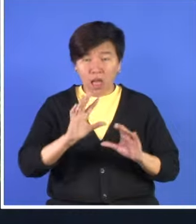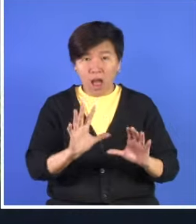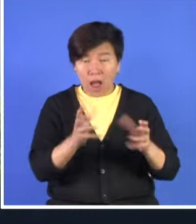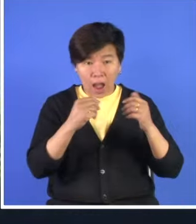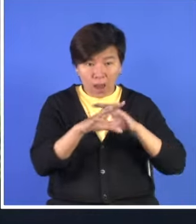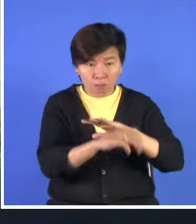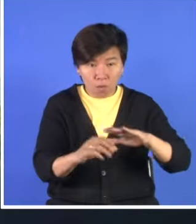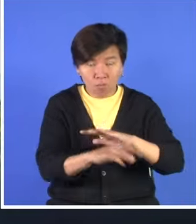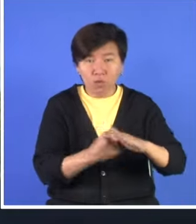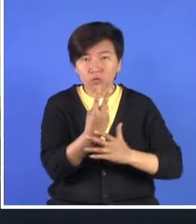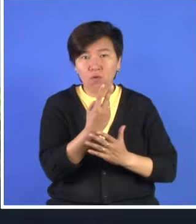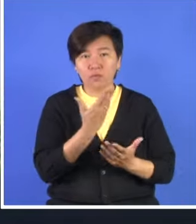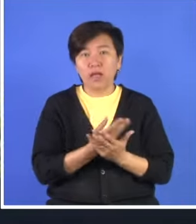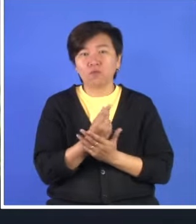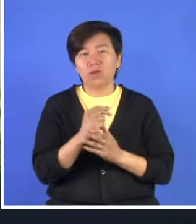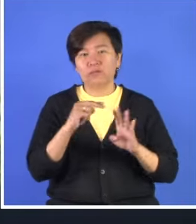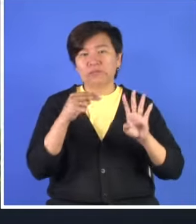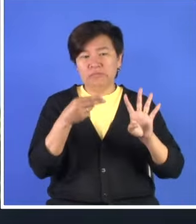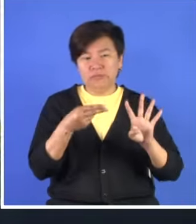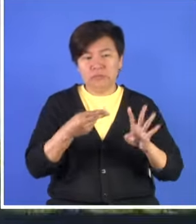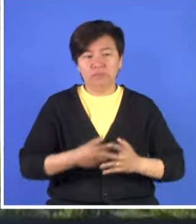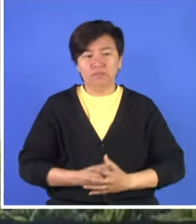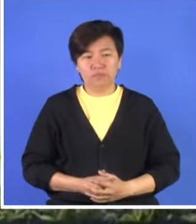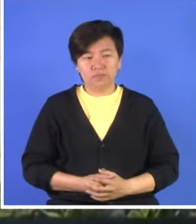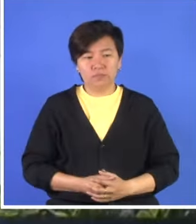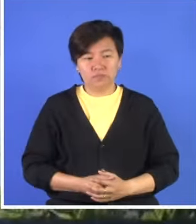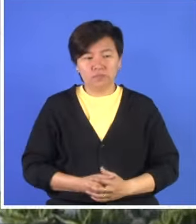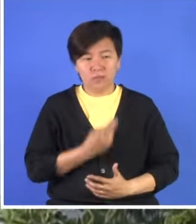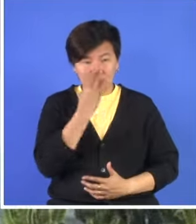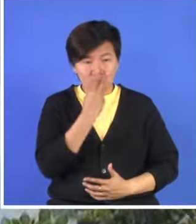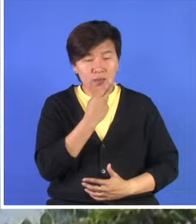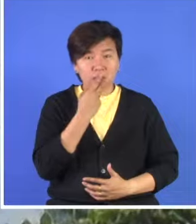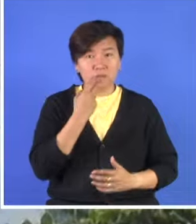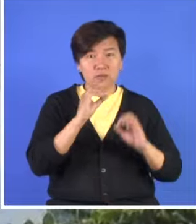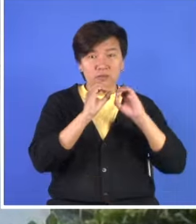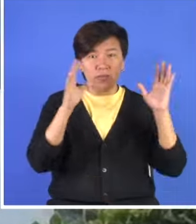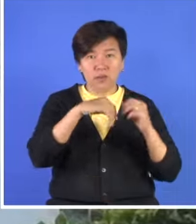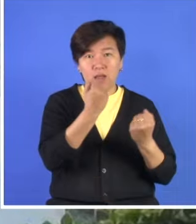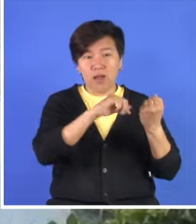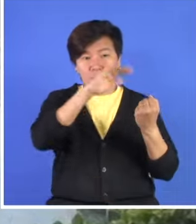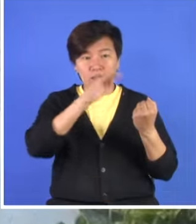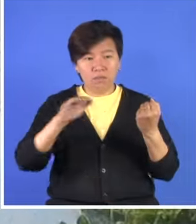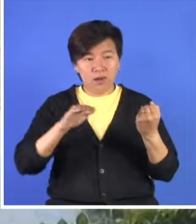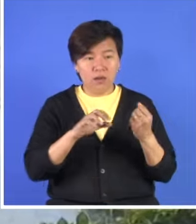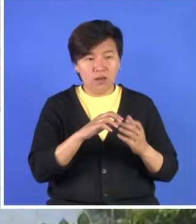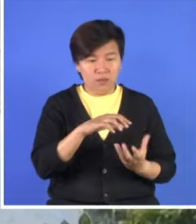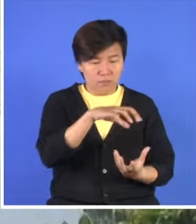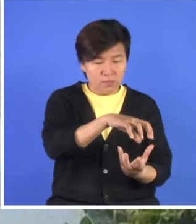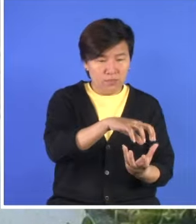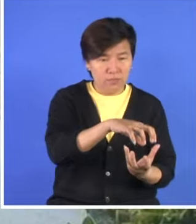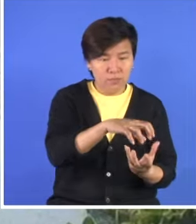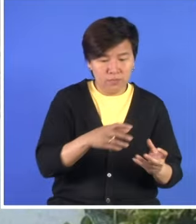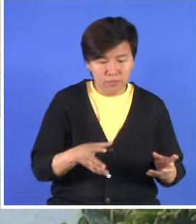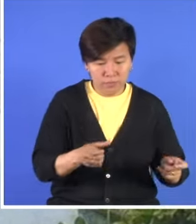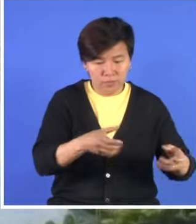ารวมๆแล้ว40,000 บาทนะคะกล้องวงจรปิดจับภาพรถกระบะคันนี้มาจอดหน้าอพาร์ตเมนต์เสร็จปุ๊บเดินลงมาชิวๆย